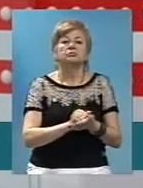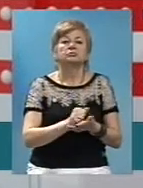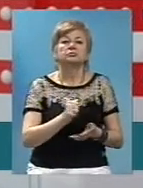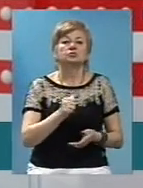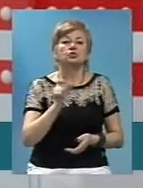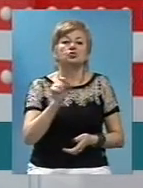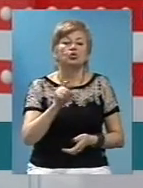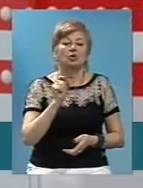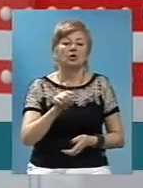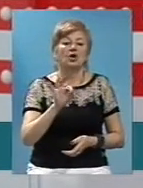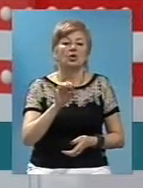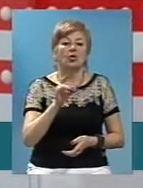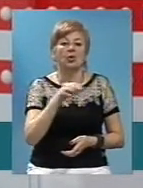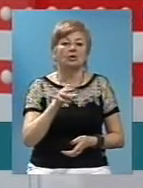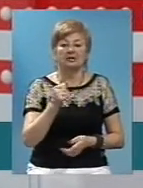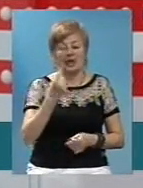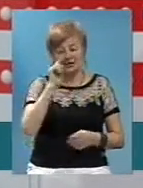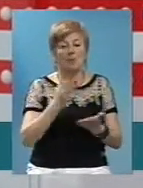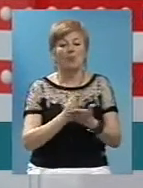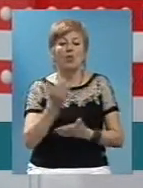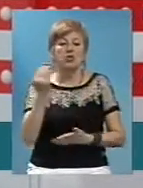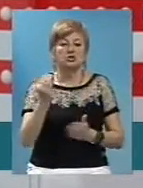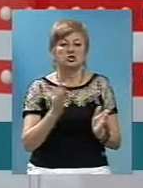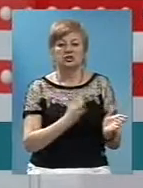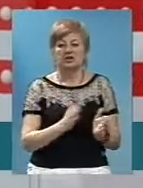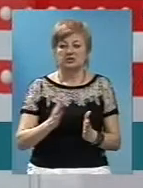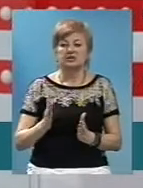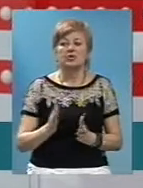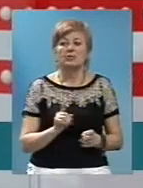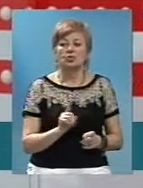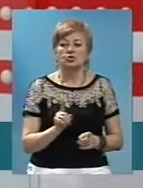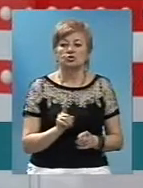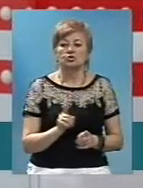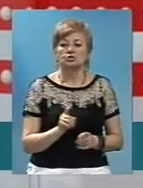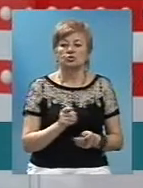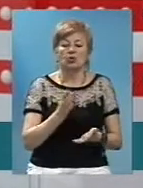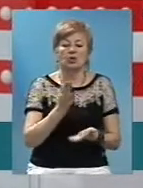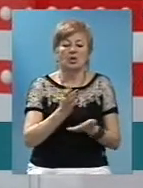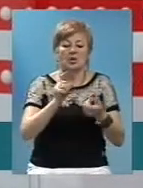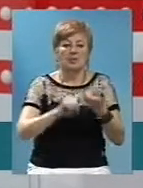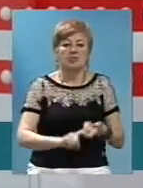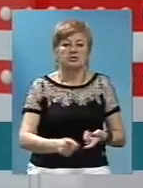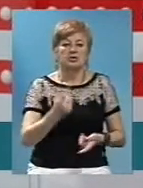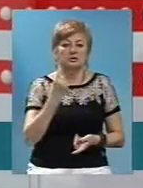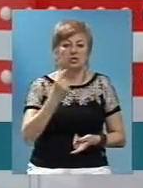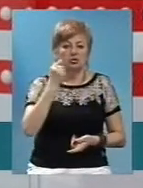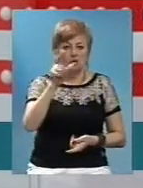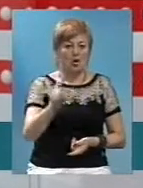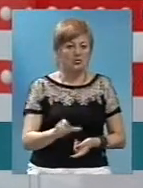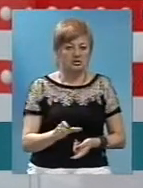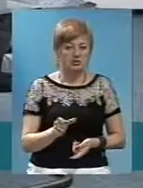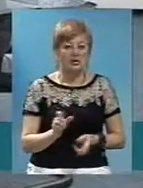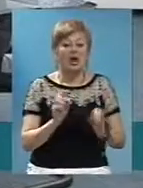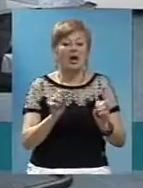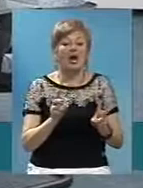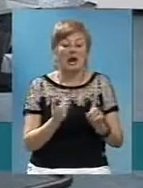тут важливо? Це політична система, яка тримається на одноосібній владі. Як